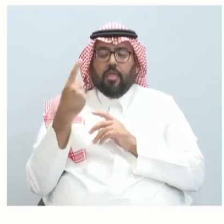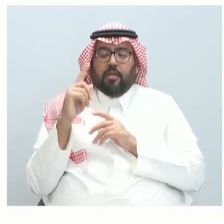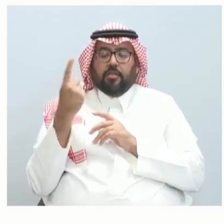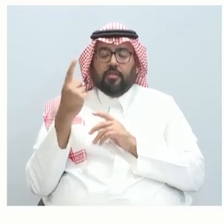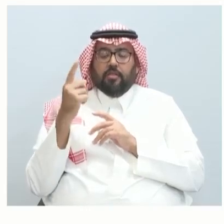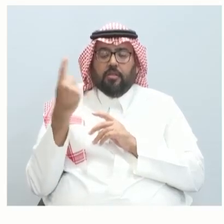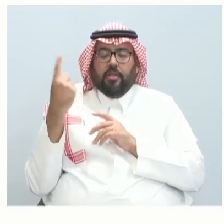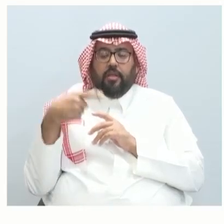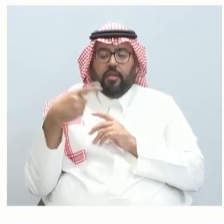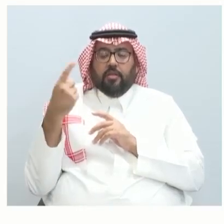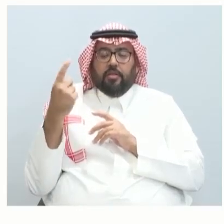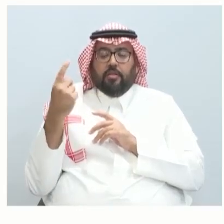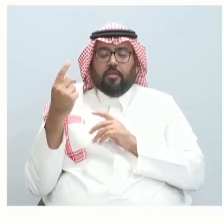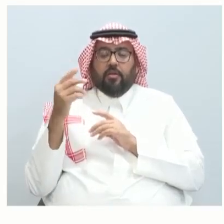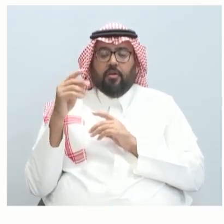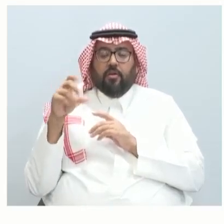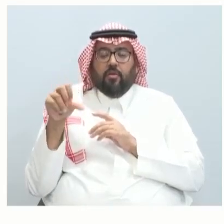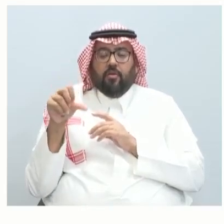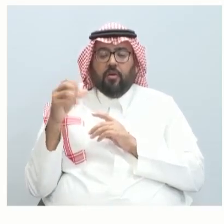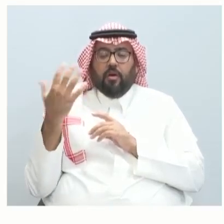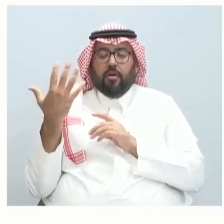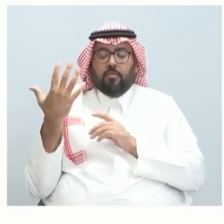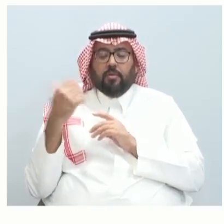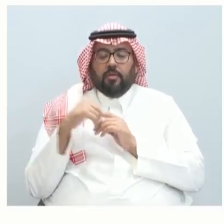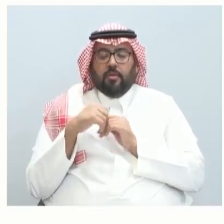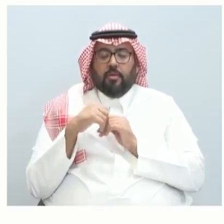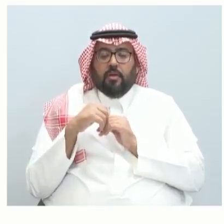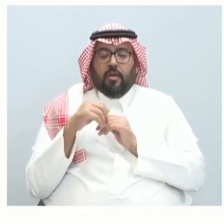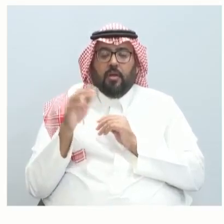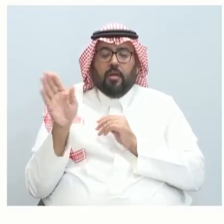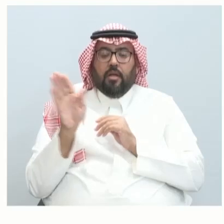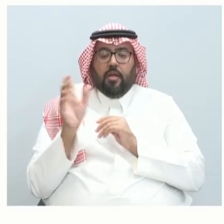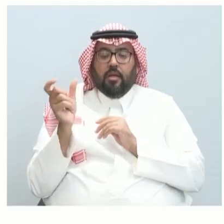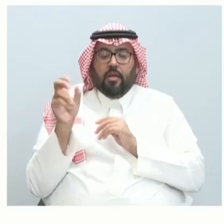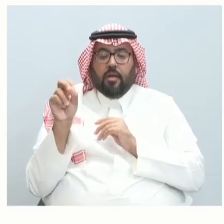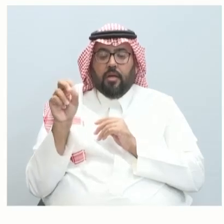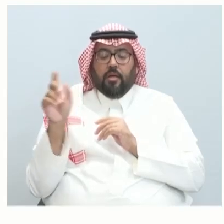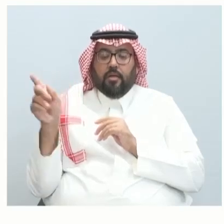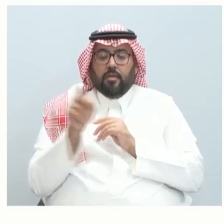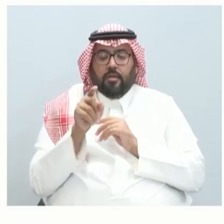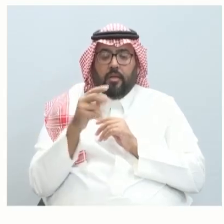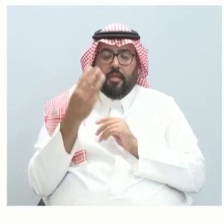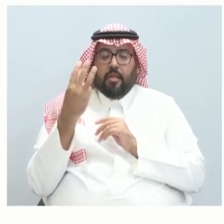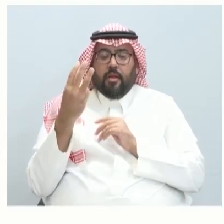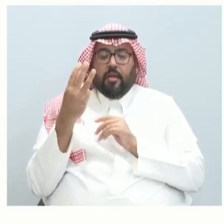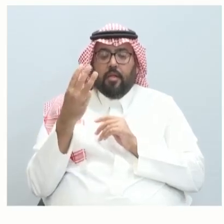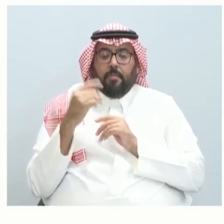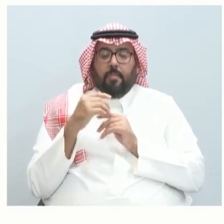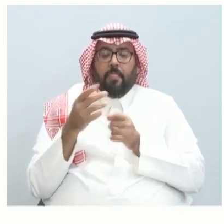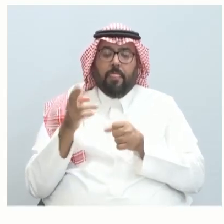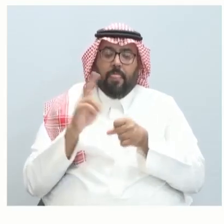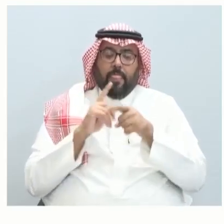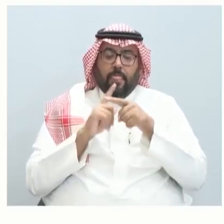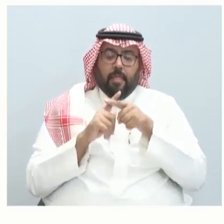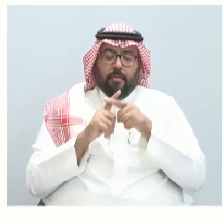ابنائي بناتي لدينا نصف القطر وهو ثلاثه سم نريد القطر اذا ماذا افعل اقوم